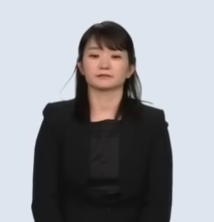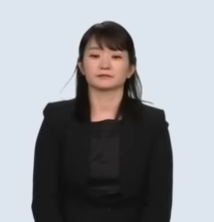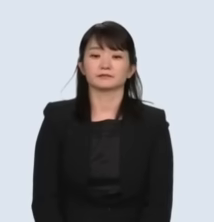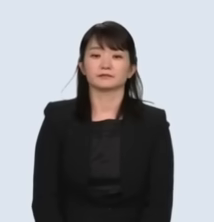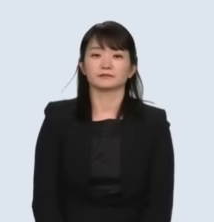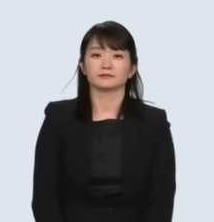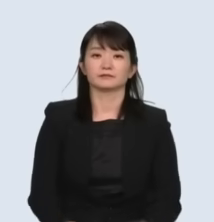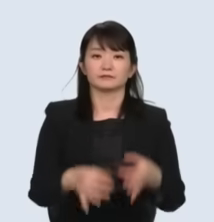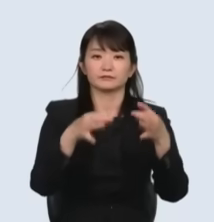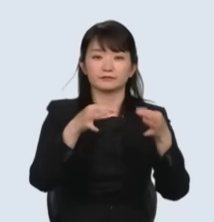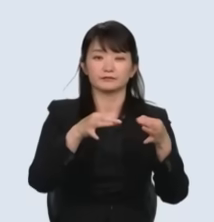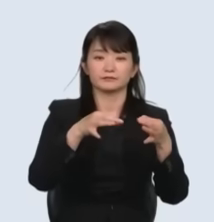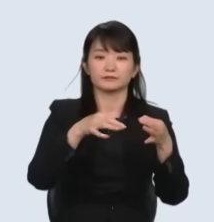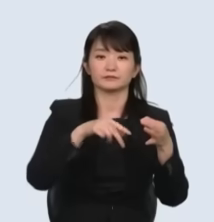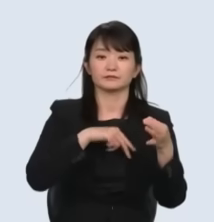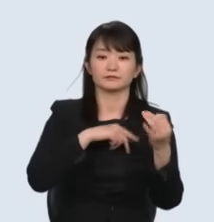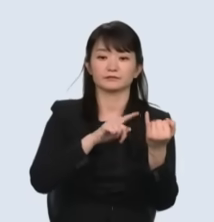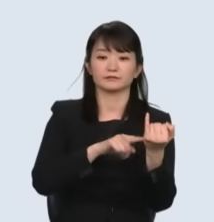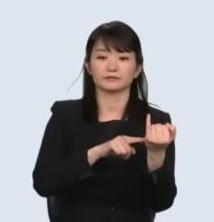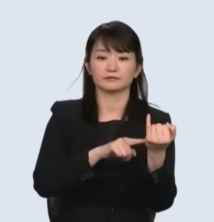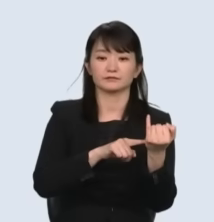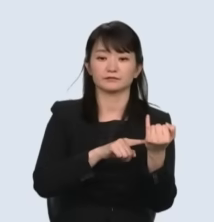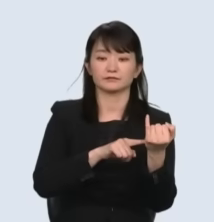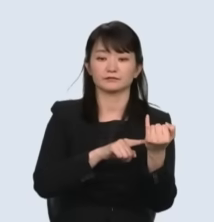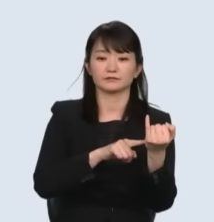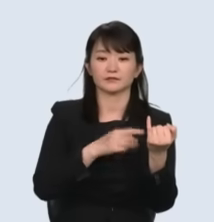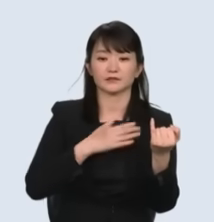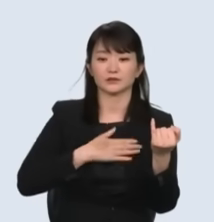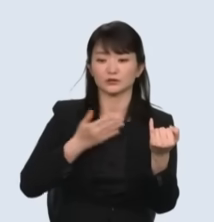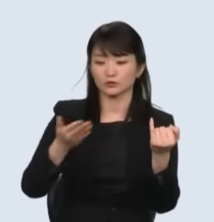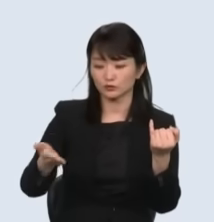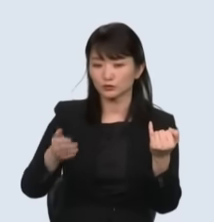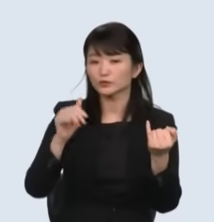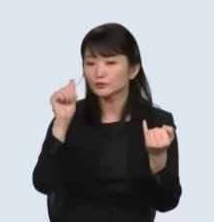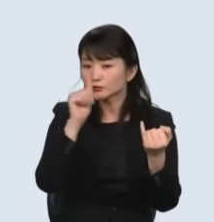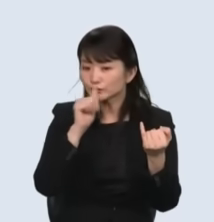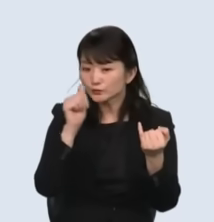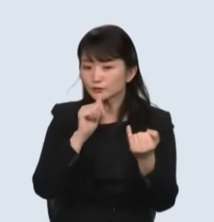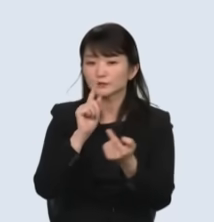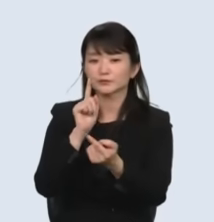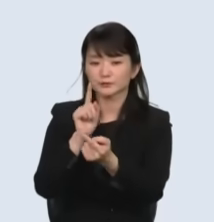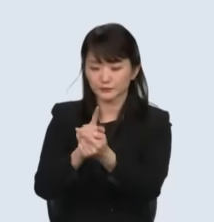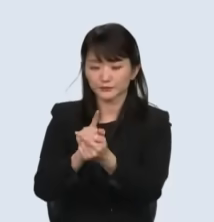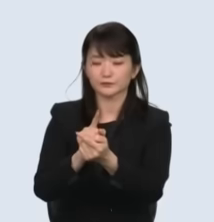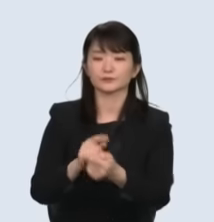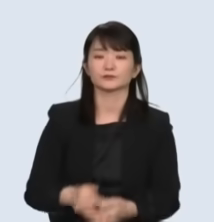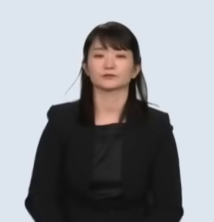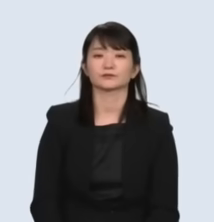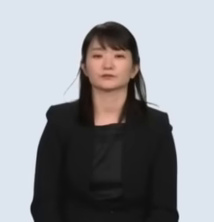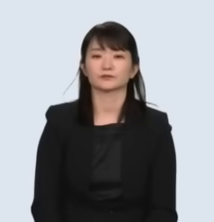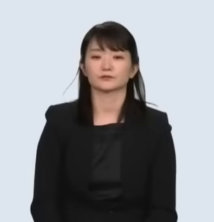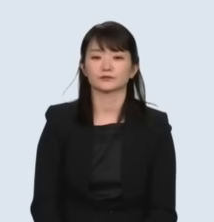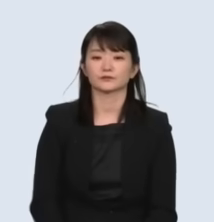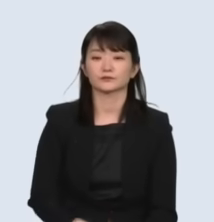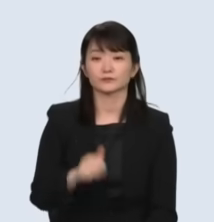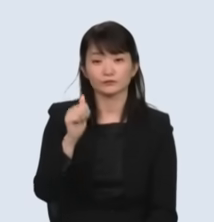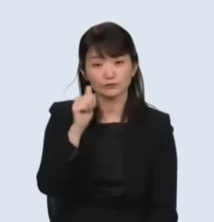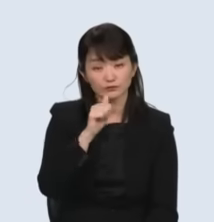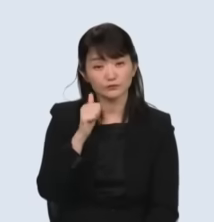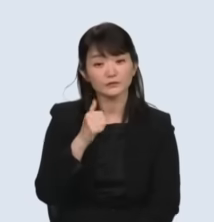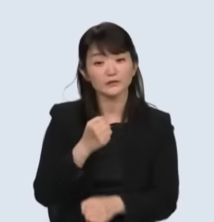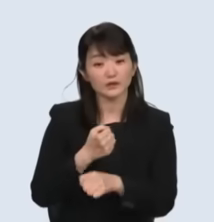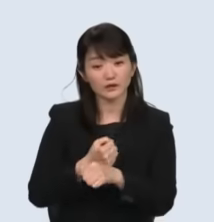김영선 전 의원이 자리를 나와서 이제 소개를 받아서 이제 만나게 됐고, 소개를